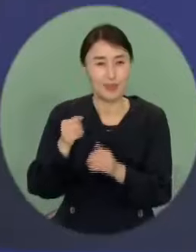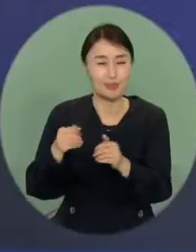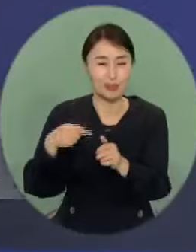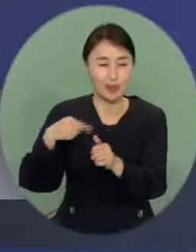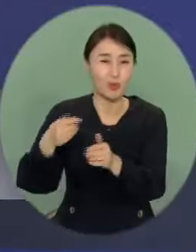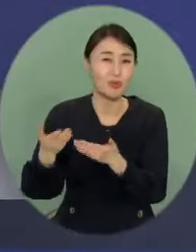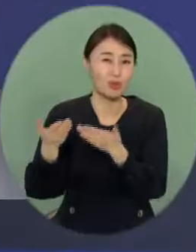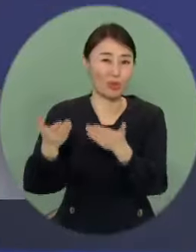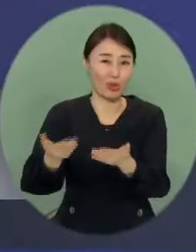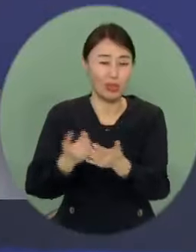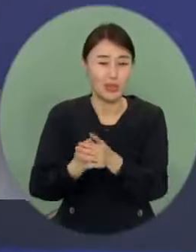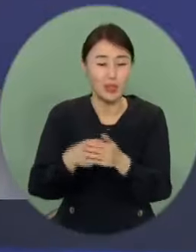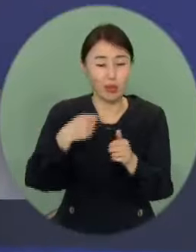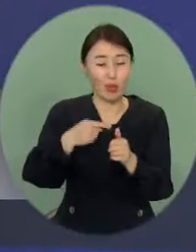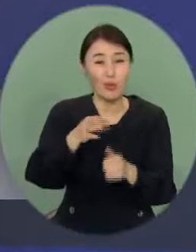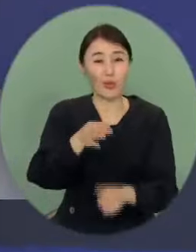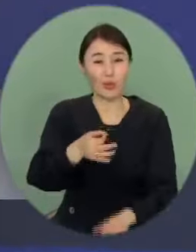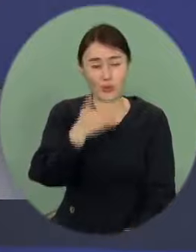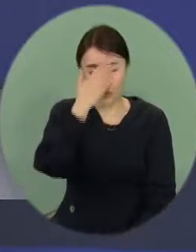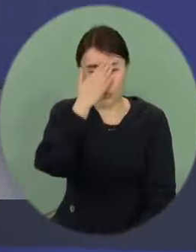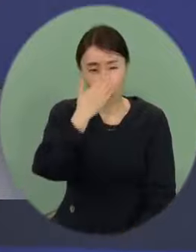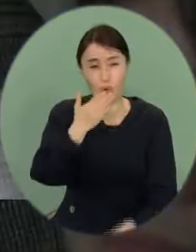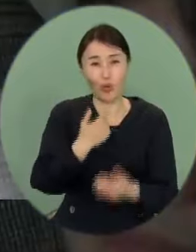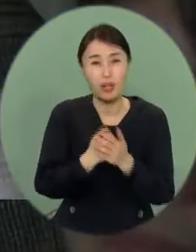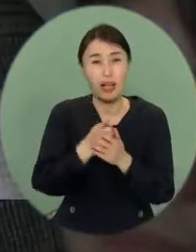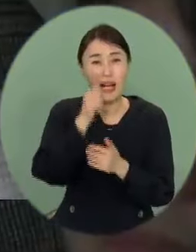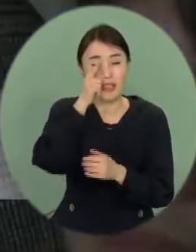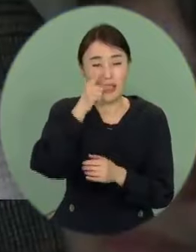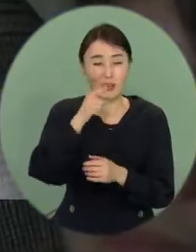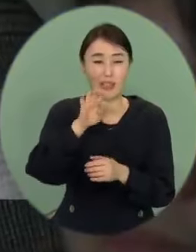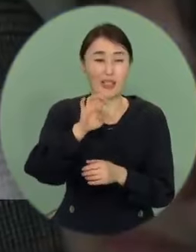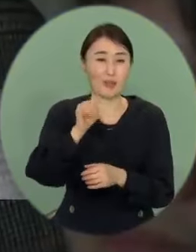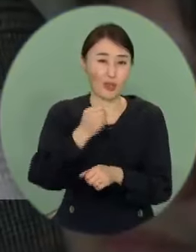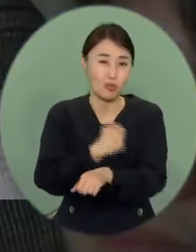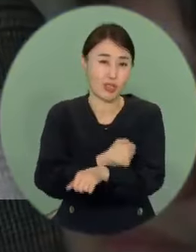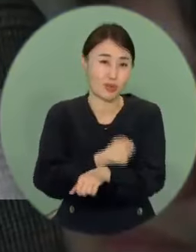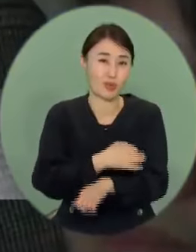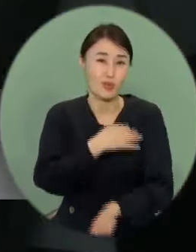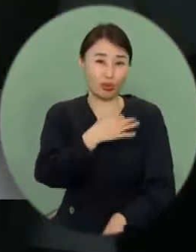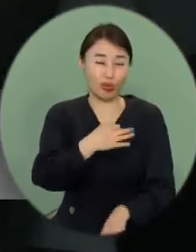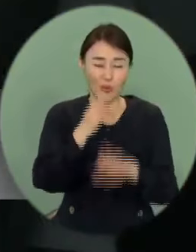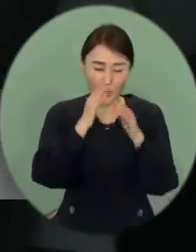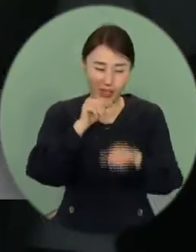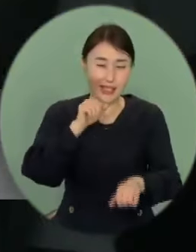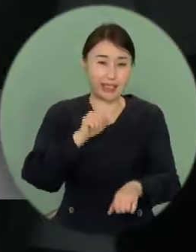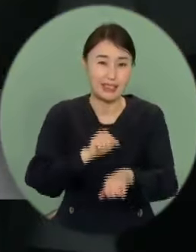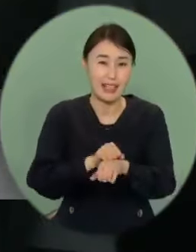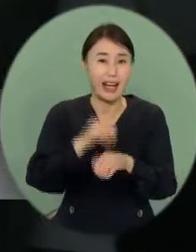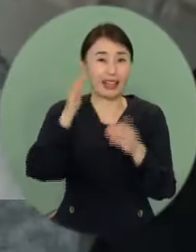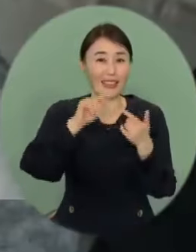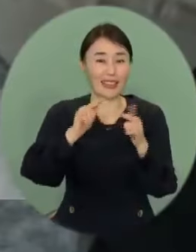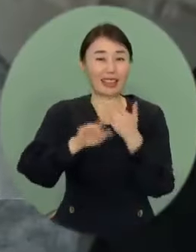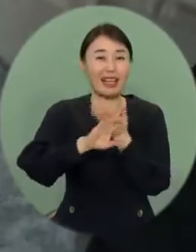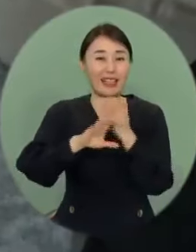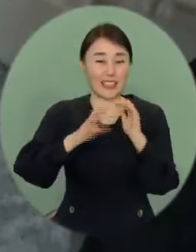교육은 전 료로 매달 최대 40만 원의 교육 수당이 제공되며 성적이 우수한 학생들에게는